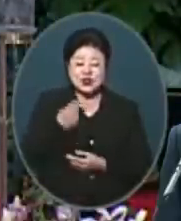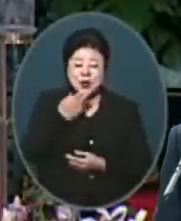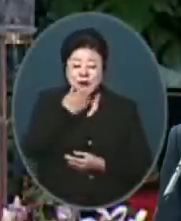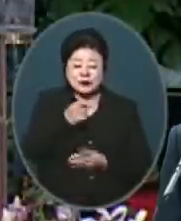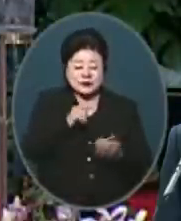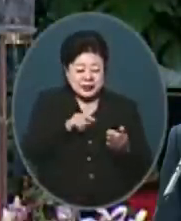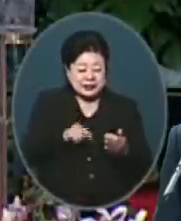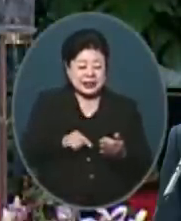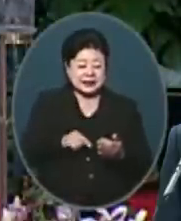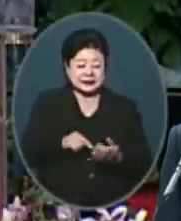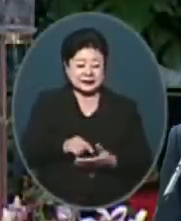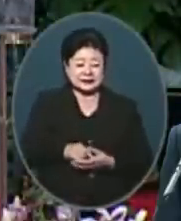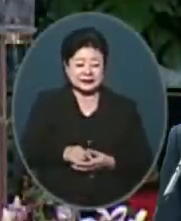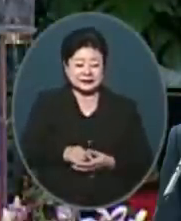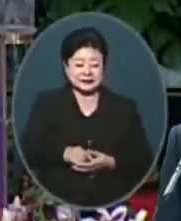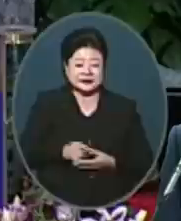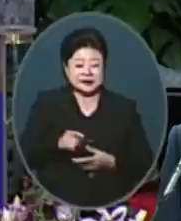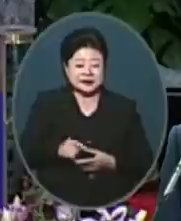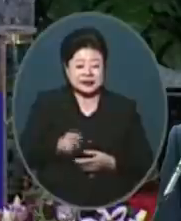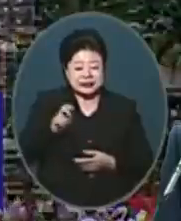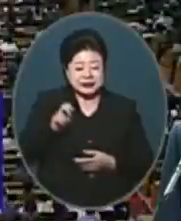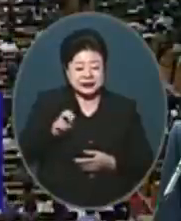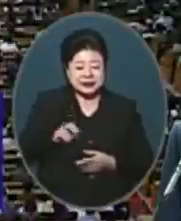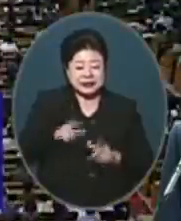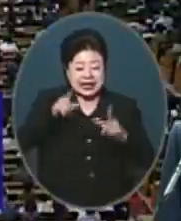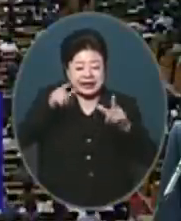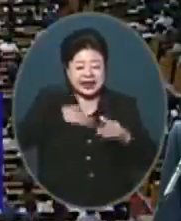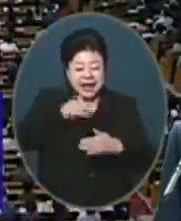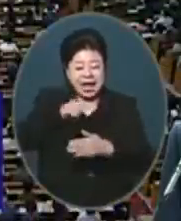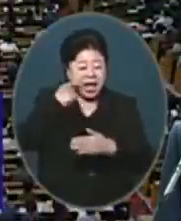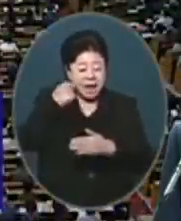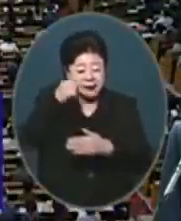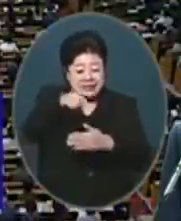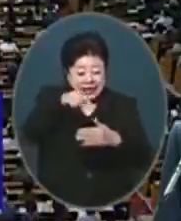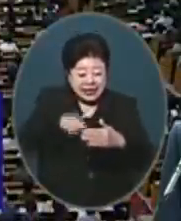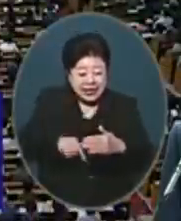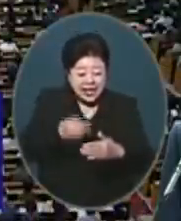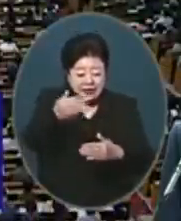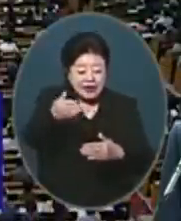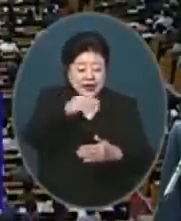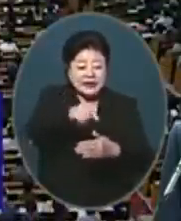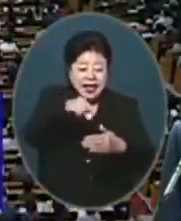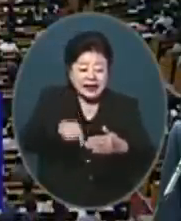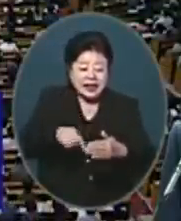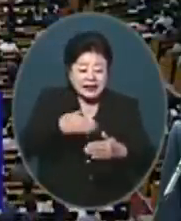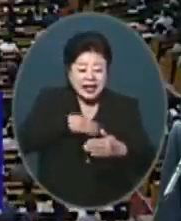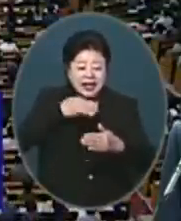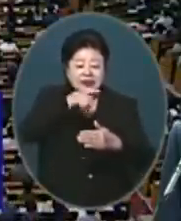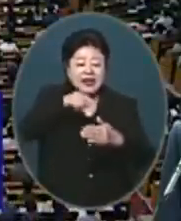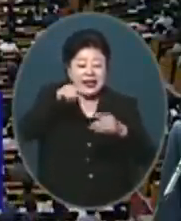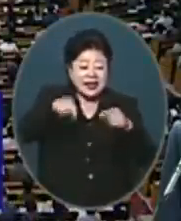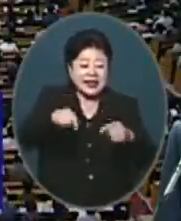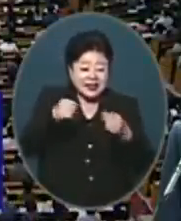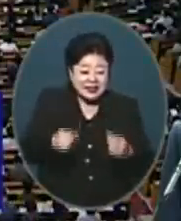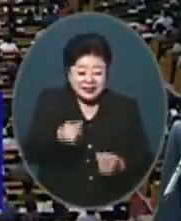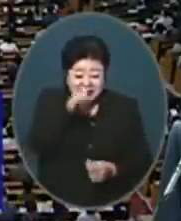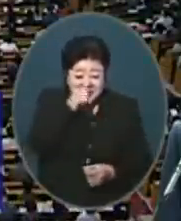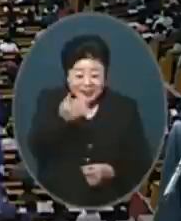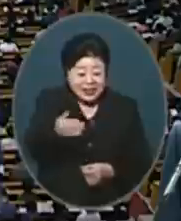요한복음 14장 20절에 그날에는 내가 아버지 안에 너희가 내 안에 내가 너희 안에 있는 것을 너희가